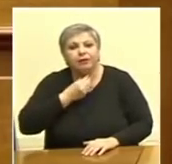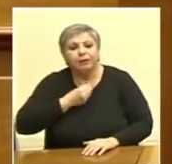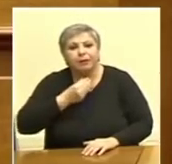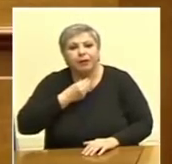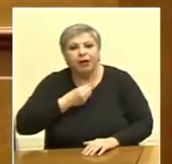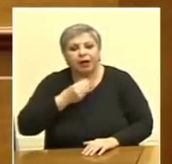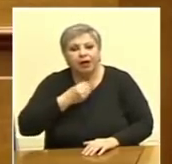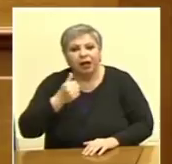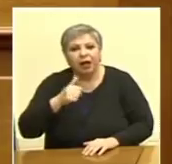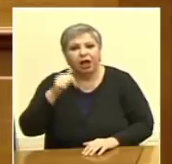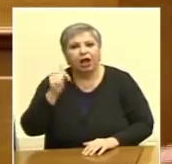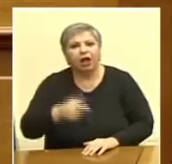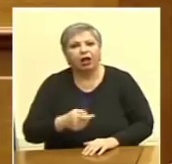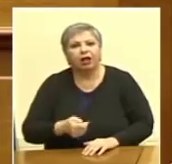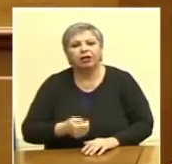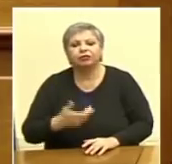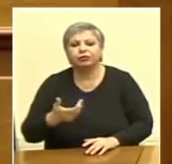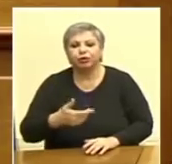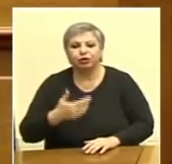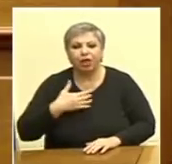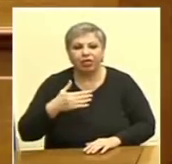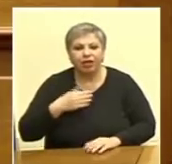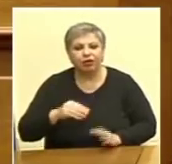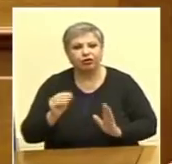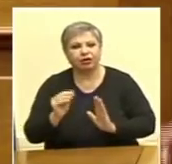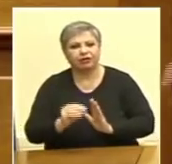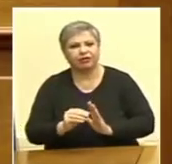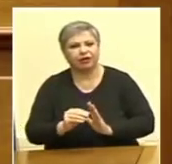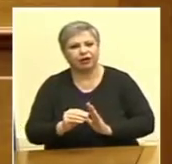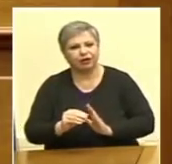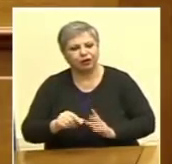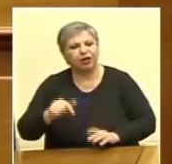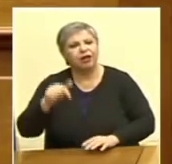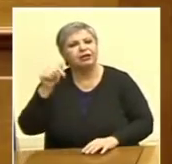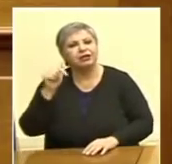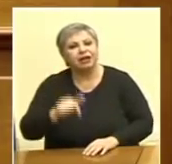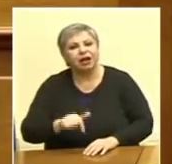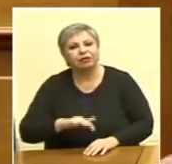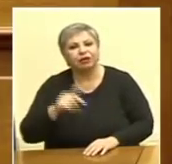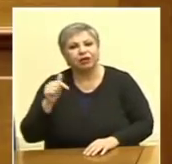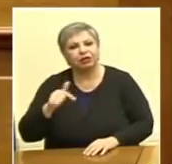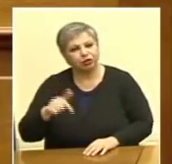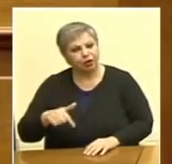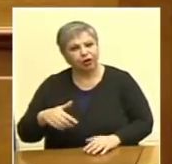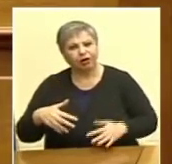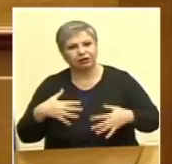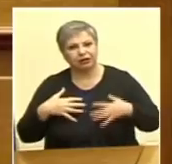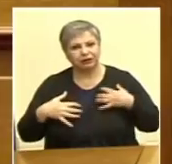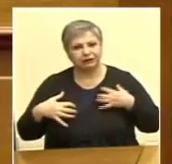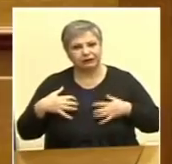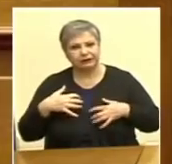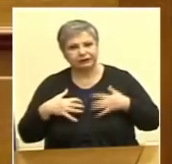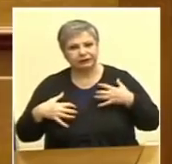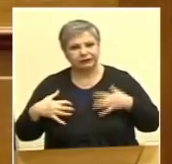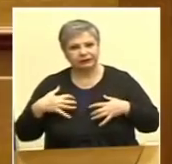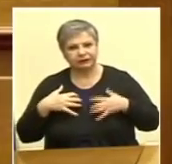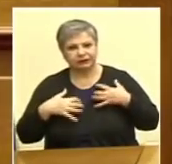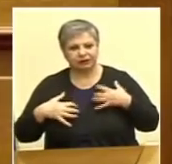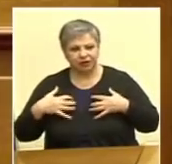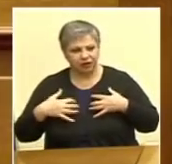πόνταραν πολιτικά ό,τι είχαν και δεν είχαν, και τα πόνταραν όλα στο μαύρο. όλα στο μαύρο, αλλά